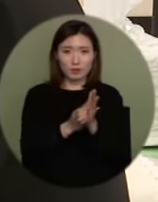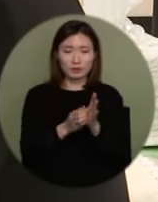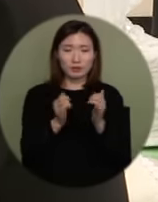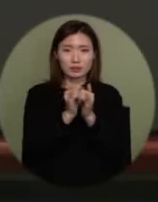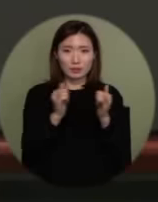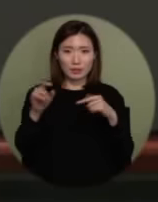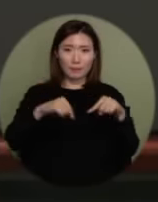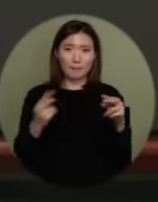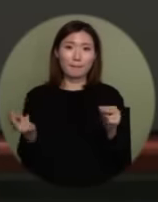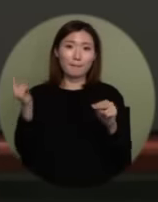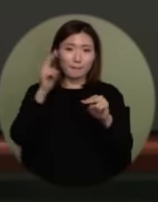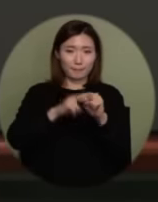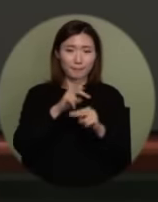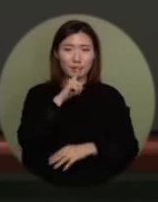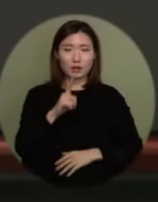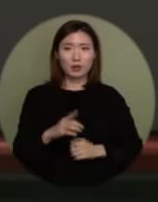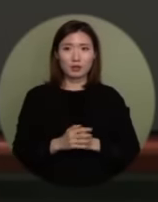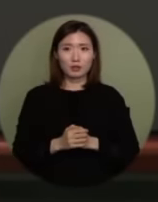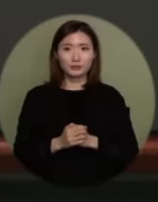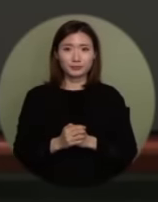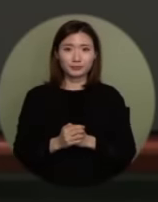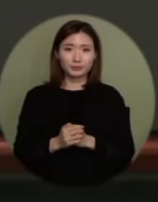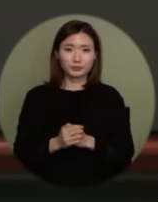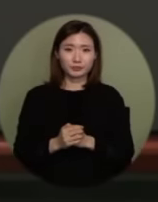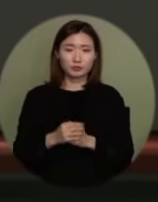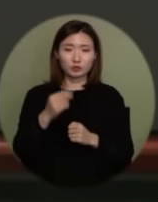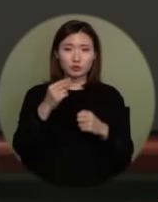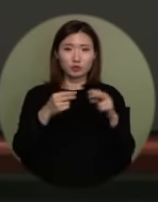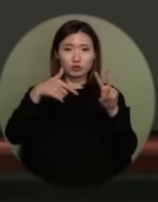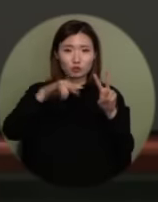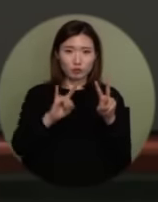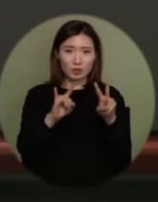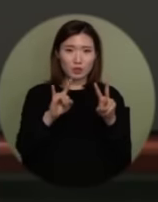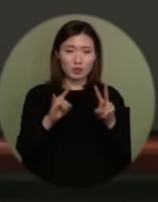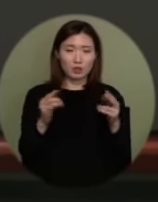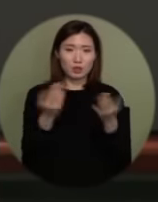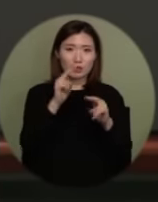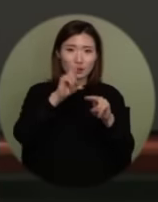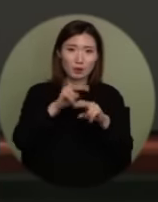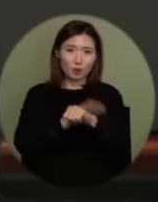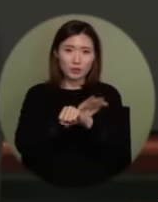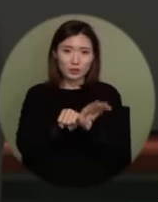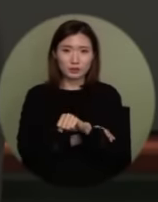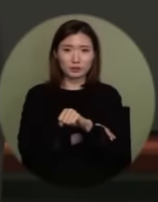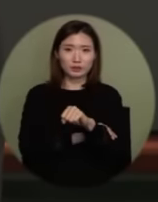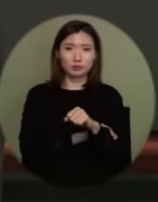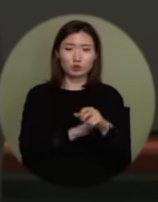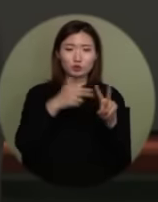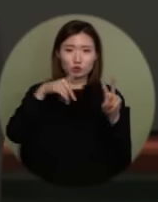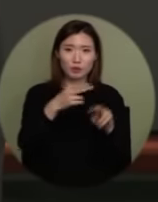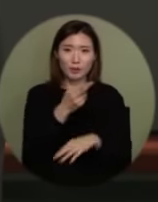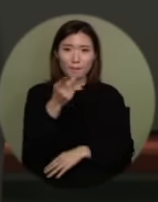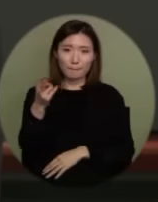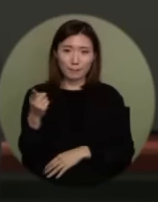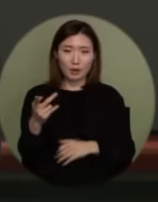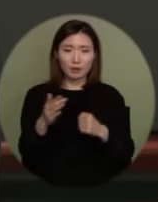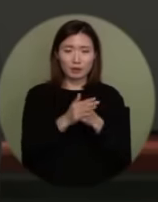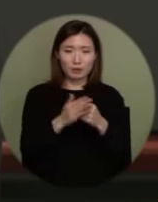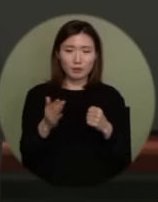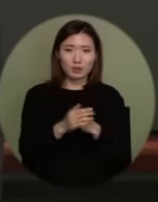말합니다. 국장급 직위가 두개 직위가 공석이 생겼고 과장급 직위가 두 개의 공석이 생겨서 업무